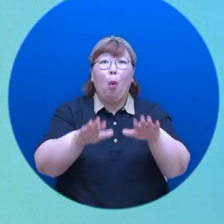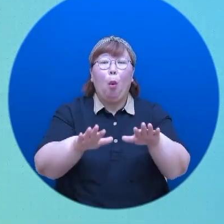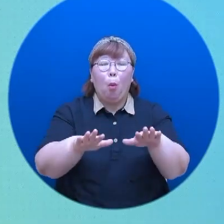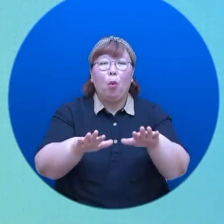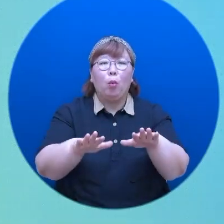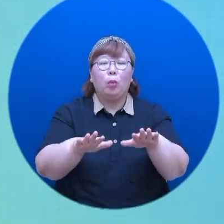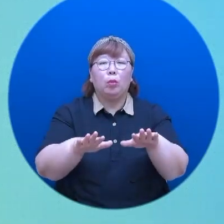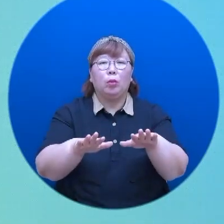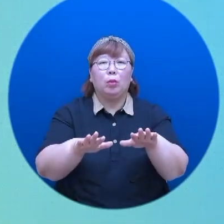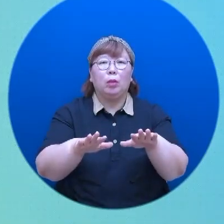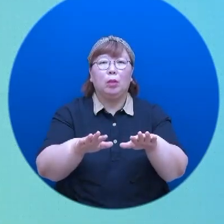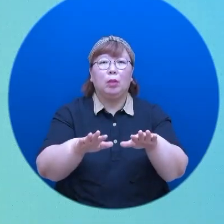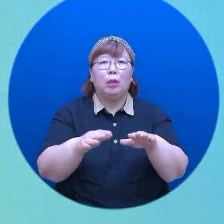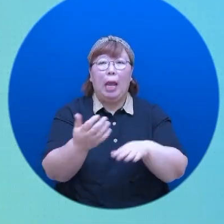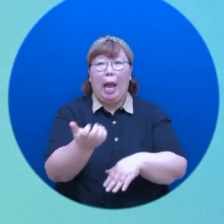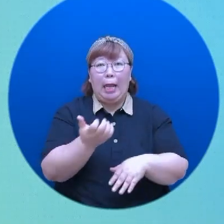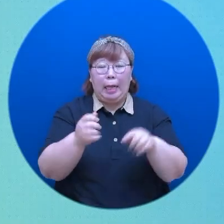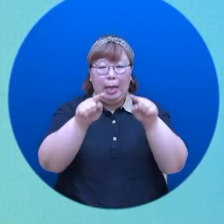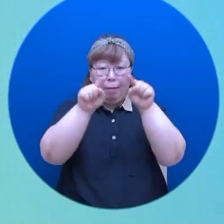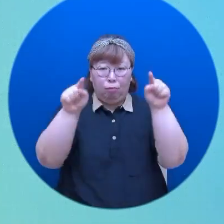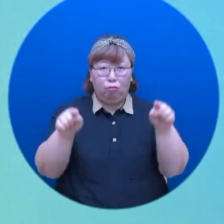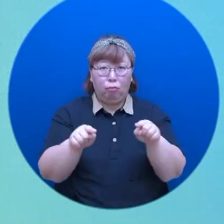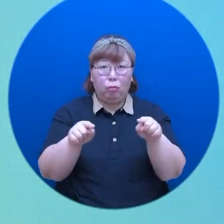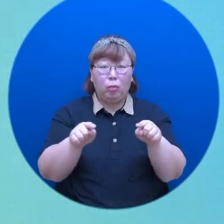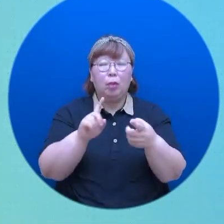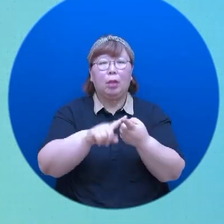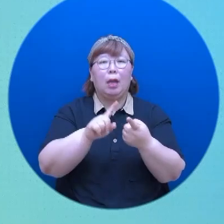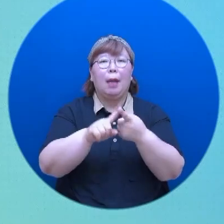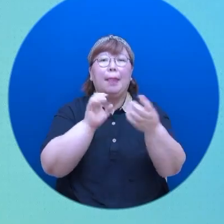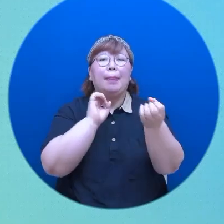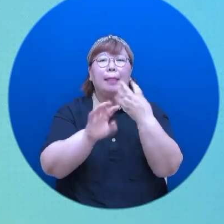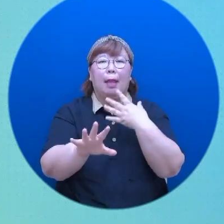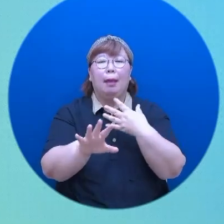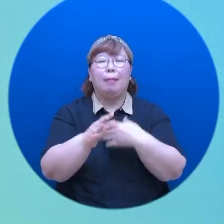퀴즈의 정답에 다다르게 되었어요. 어떤